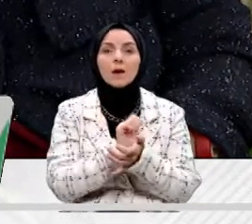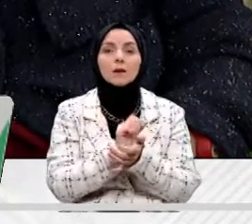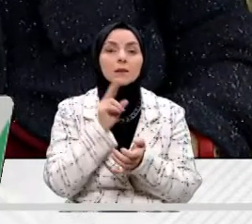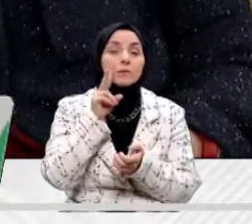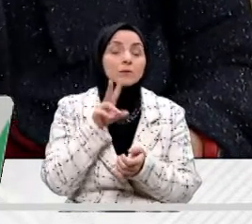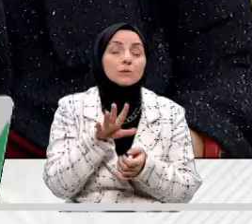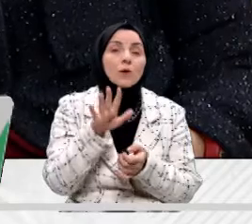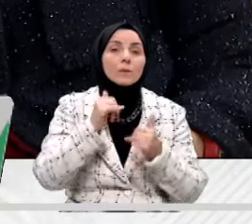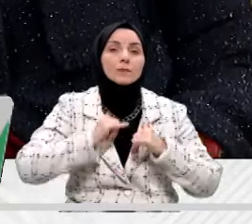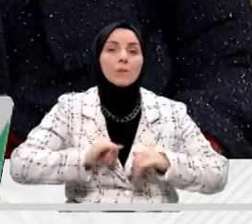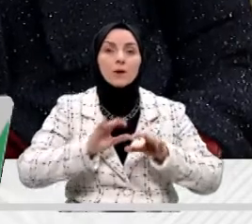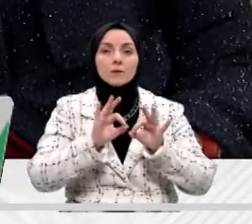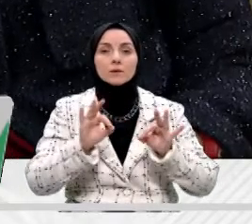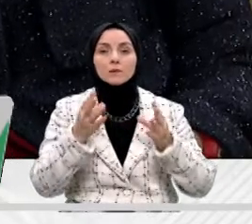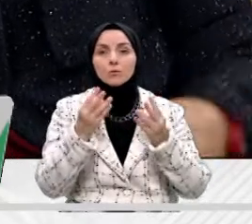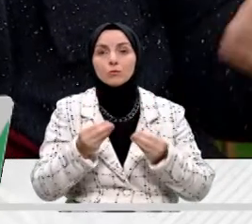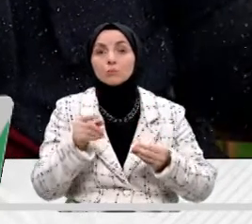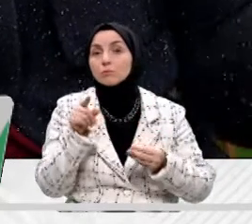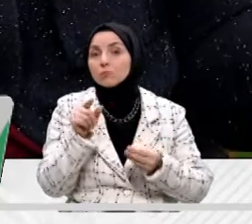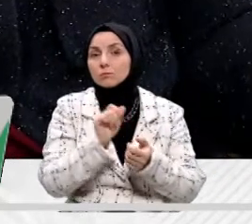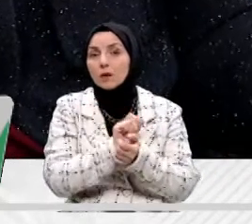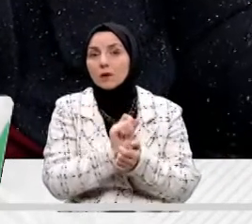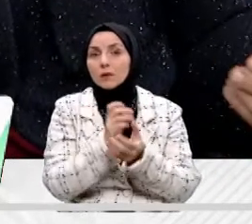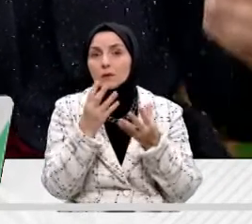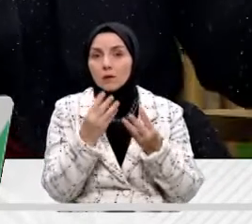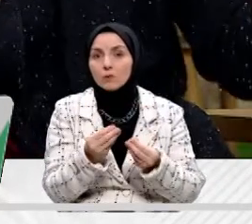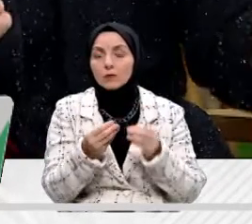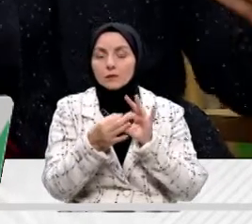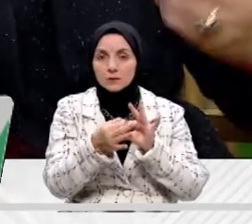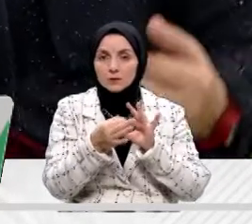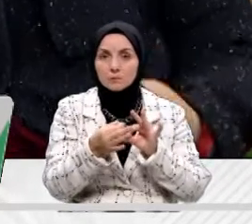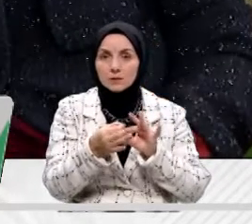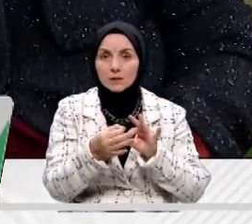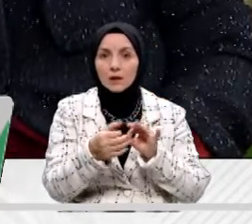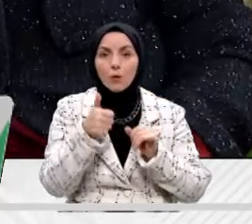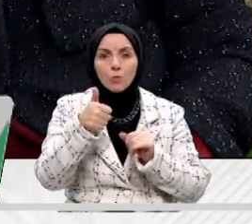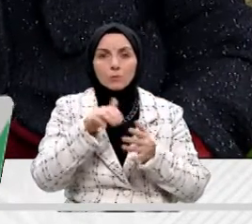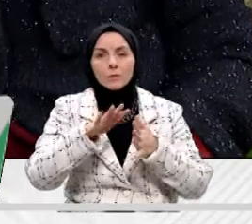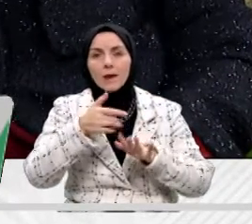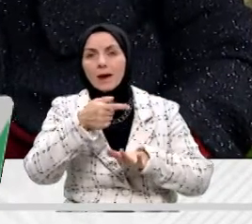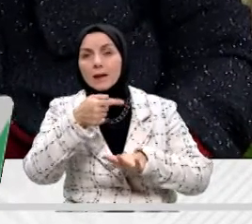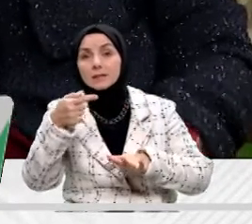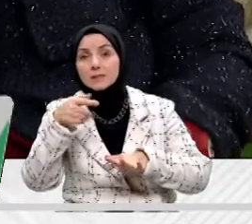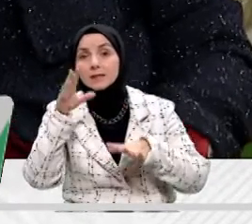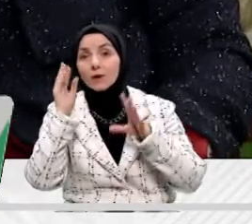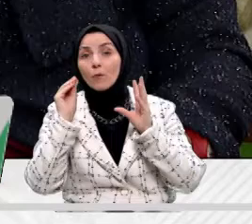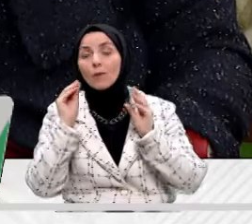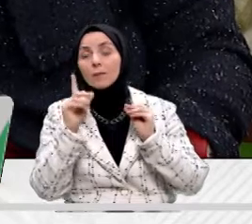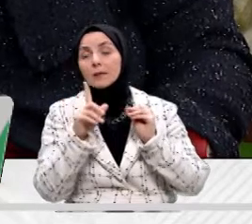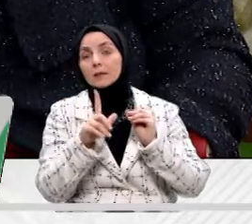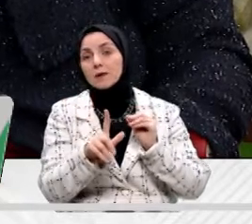duyarım Sen aileyle olan ilişkilerinde olumlu ve olumsuz durumlardaki çözümleri niye öğrenmedin işte Biz bunlara